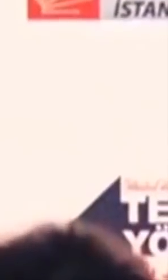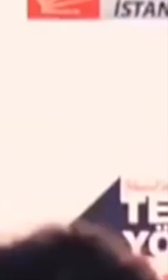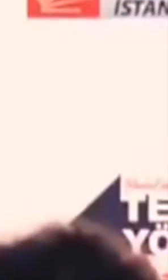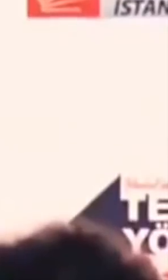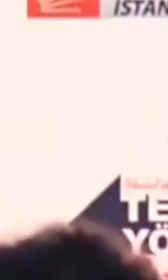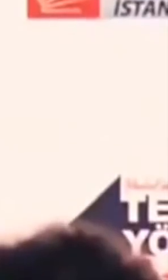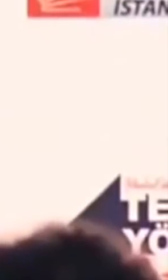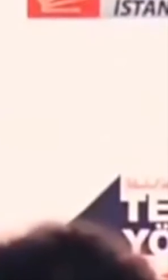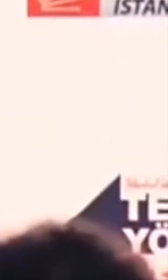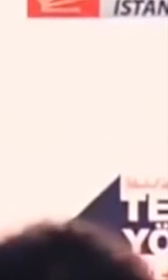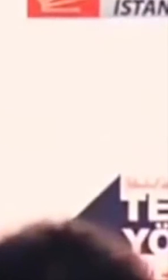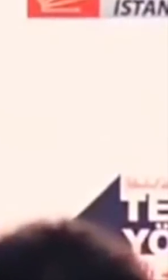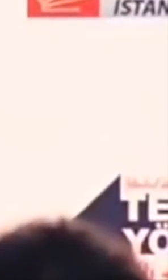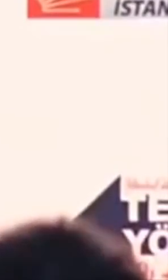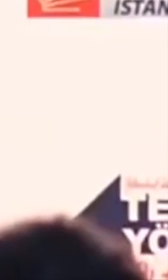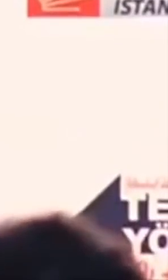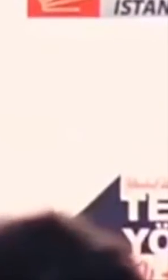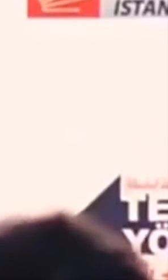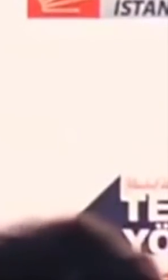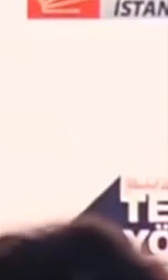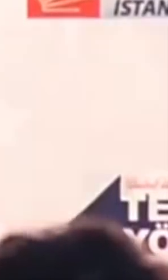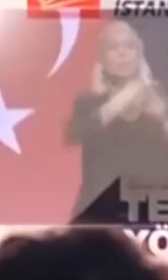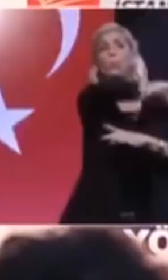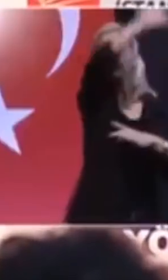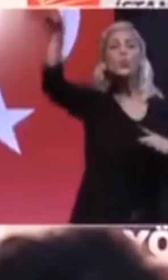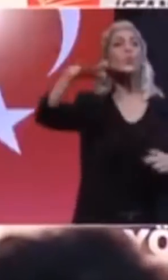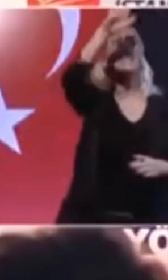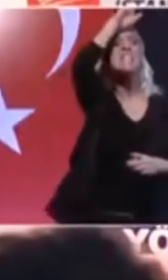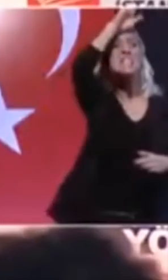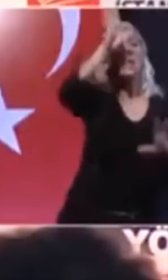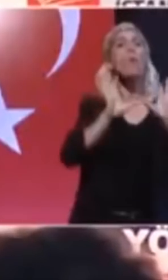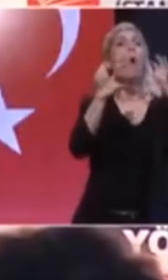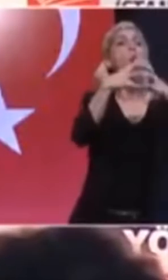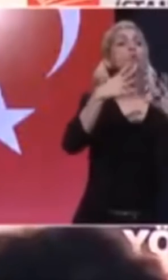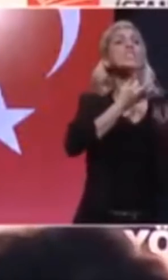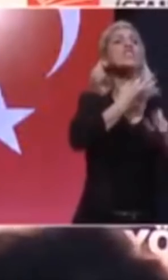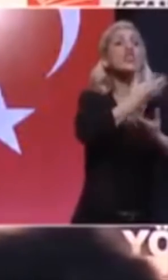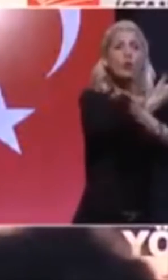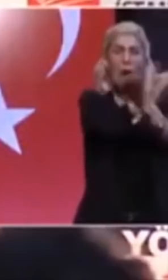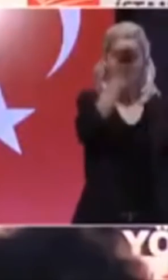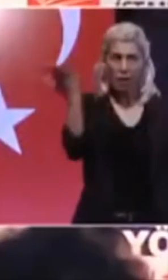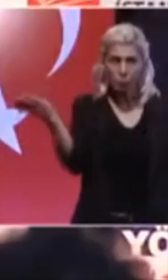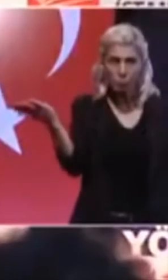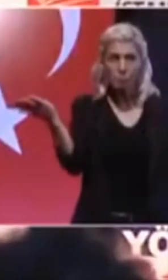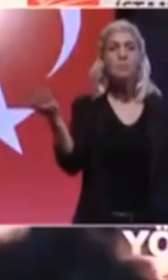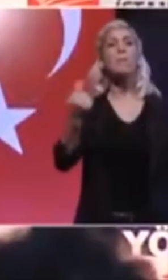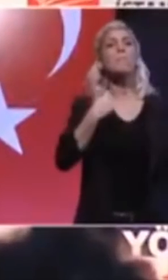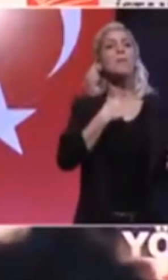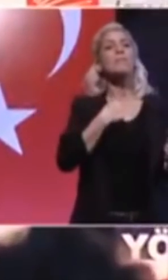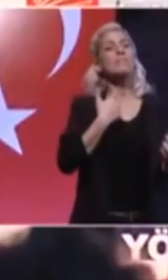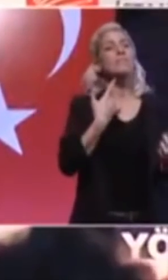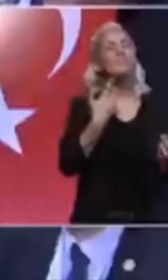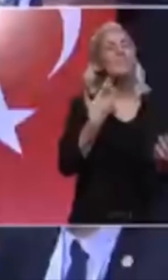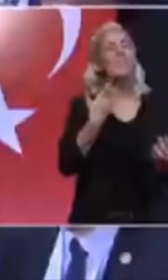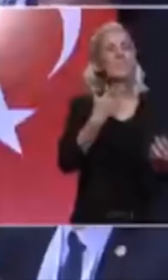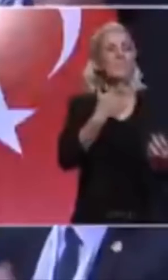ve yönetimlerine, kısacası bütün İstanbul örgütüne teşekkür ediyorum, minnet duygularımı